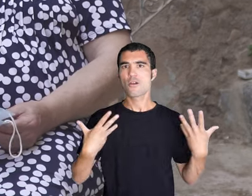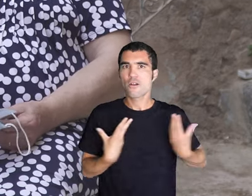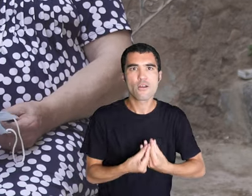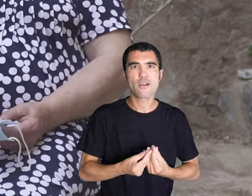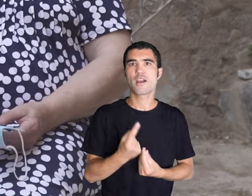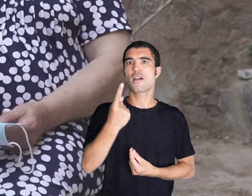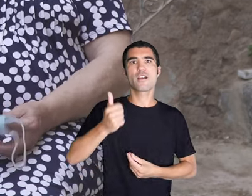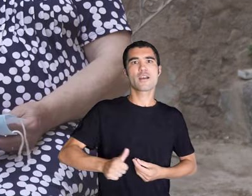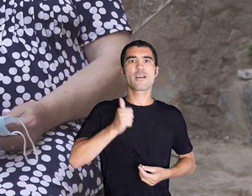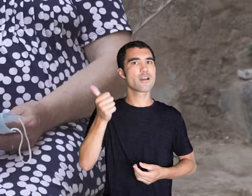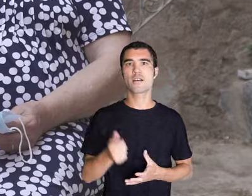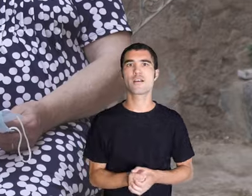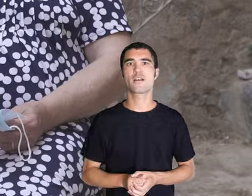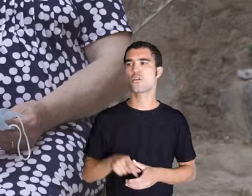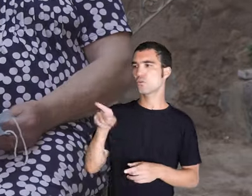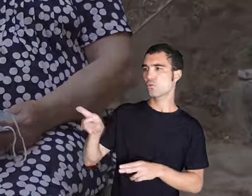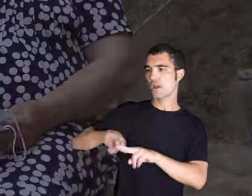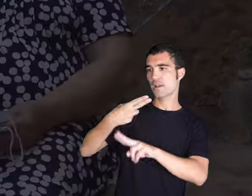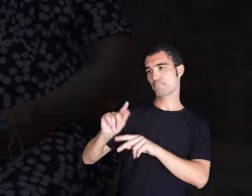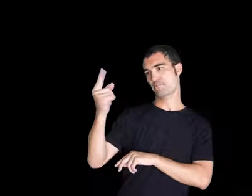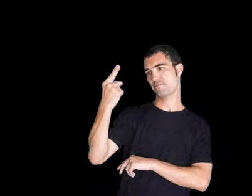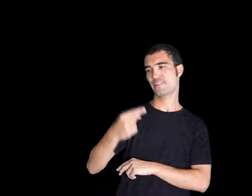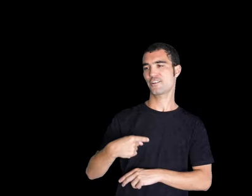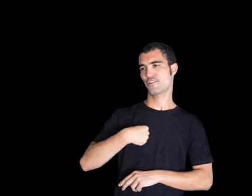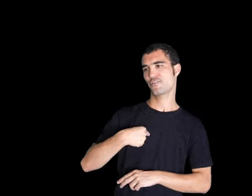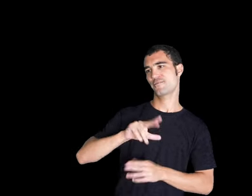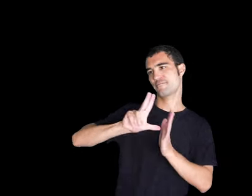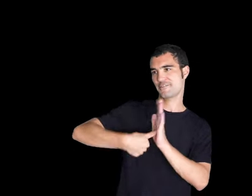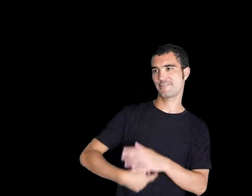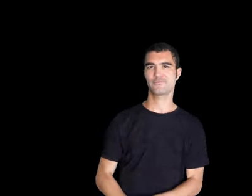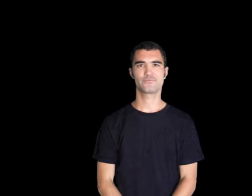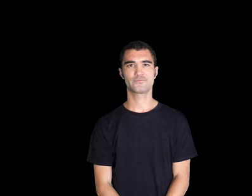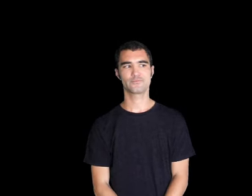un i se vas anar a casar l'altre. Tu te vares casar primer que jo.